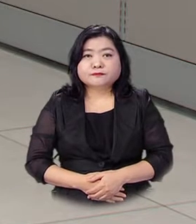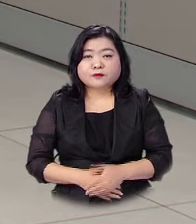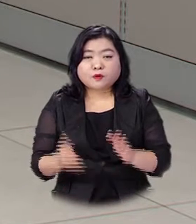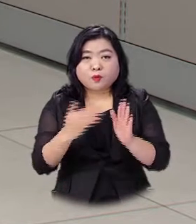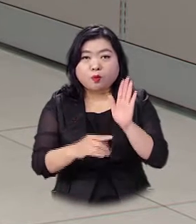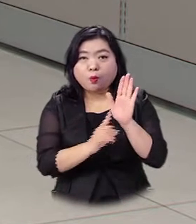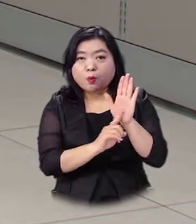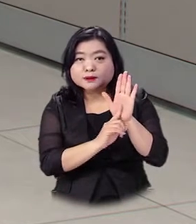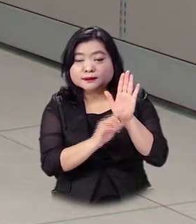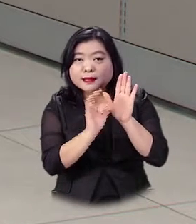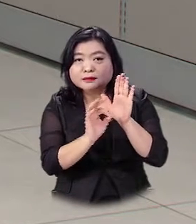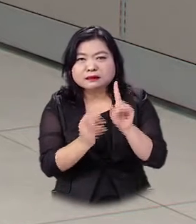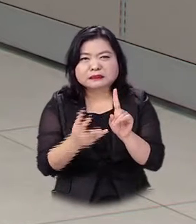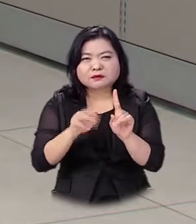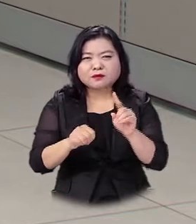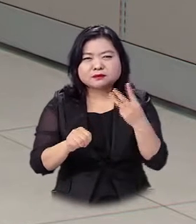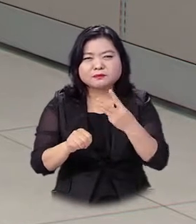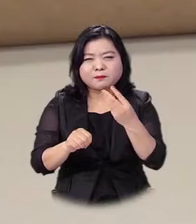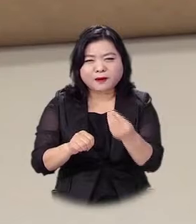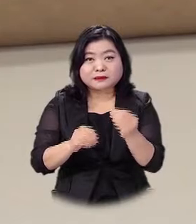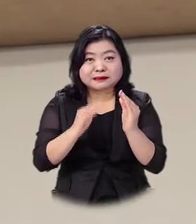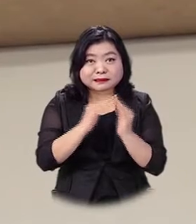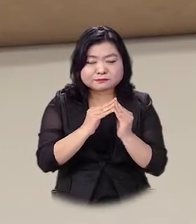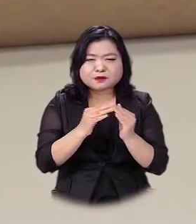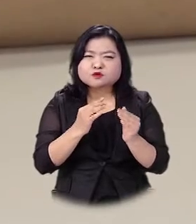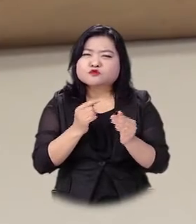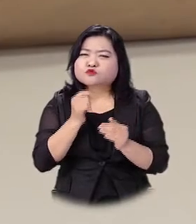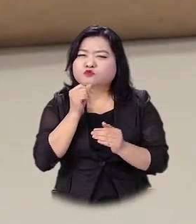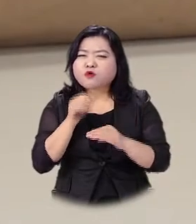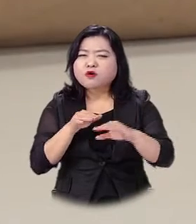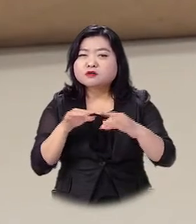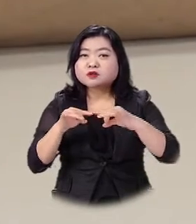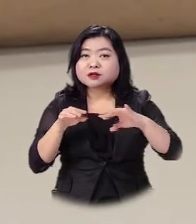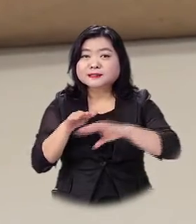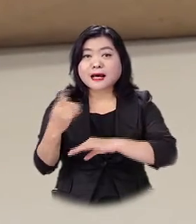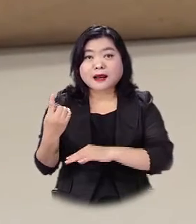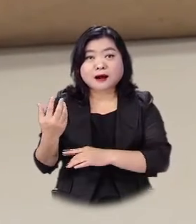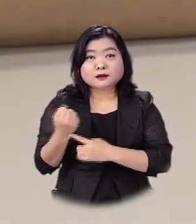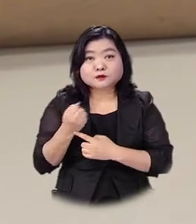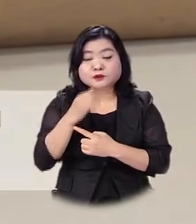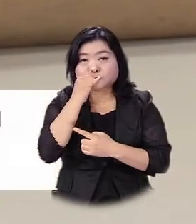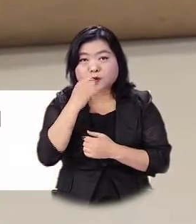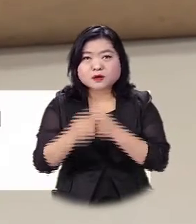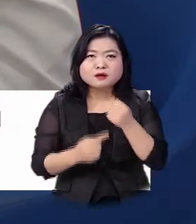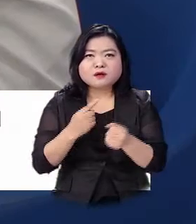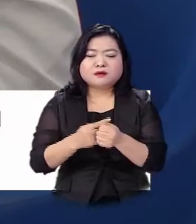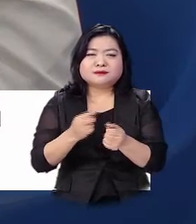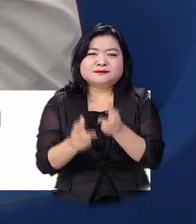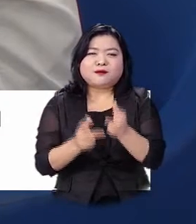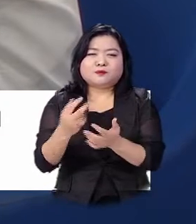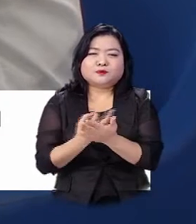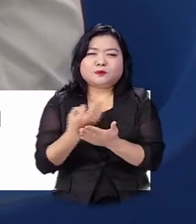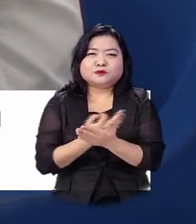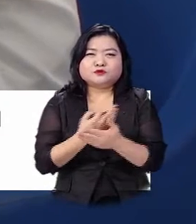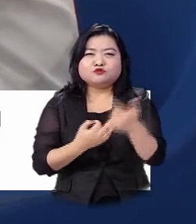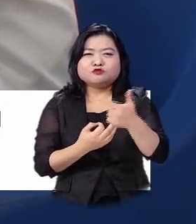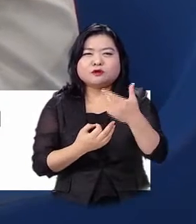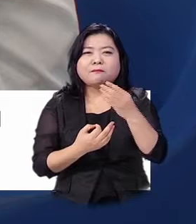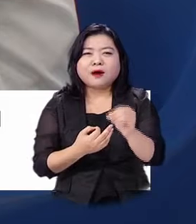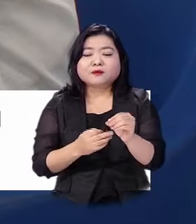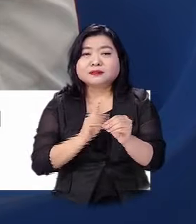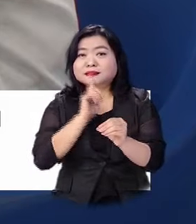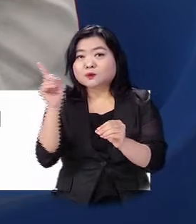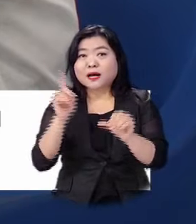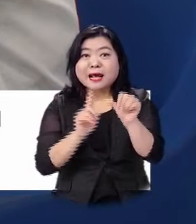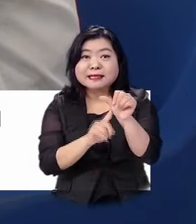공시가격 1억 3천만 원짜리 집 한 채와 소형 전기차 한 대를 보유하고 연 사업소득 6천만 원을 신고한 자영업자